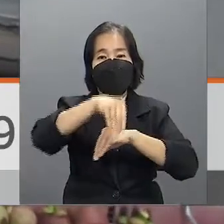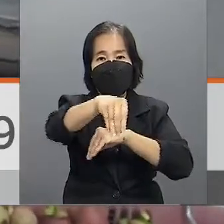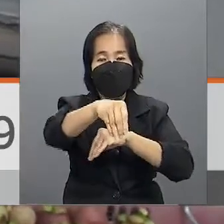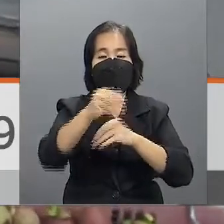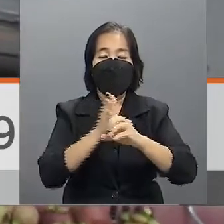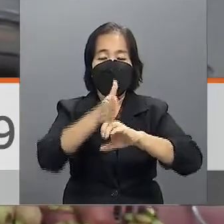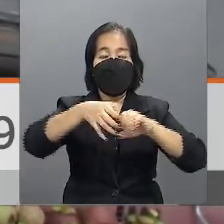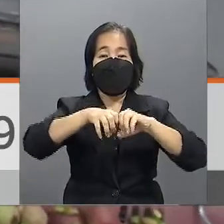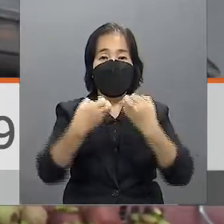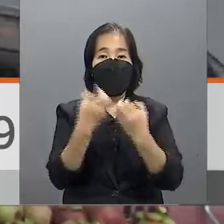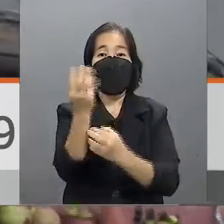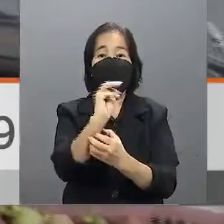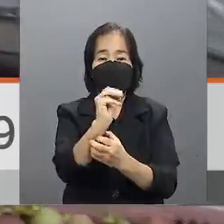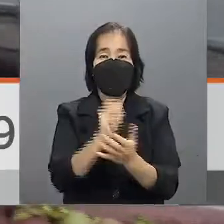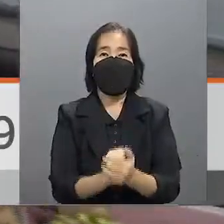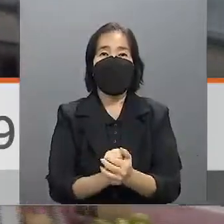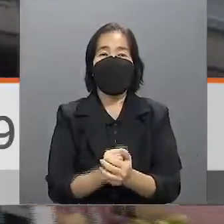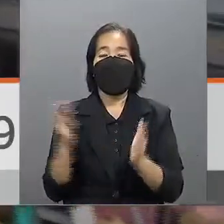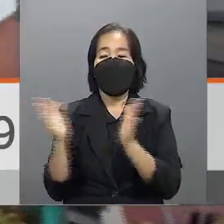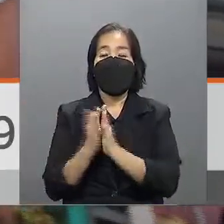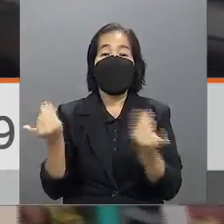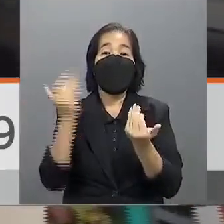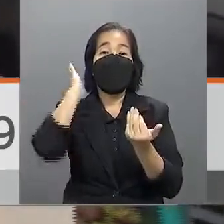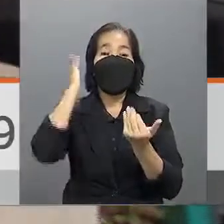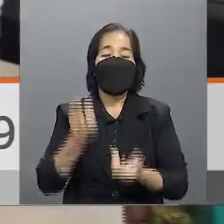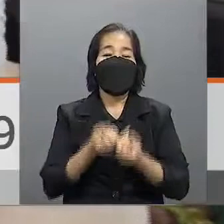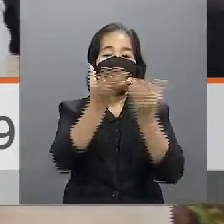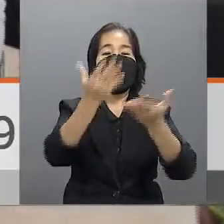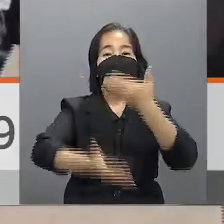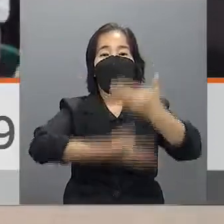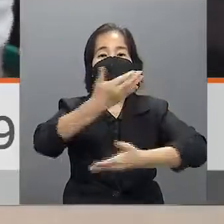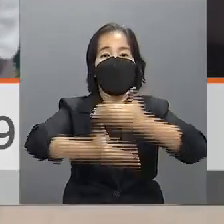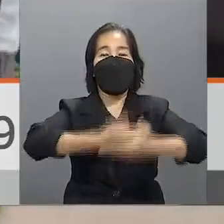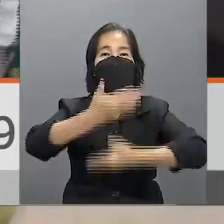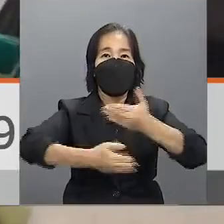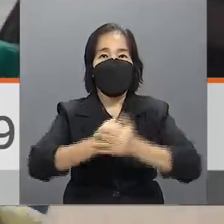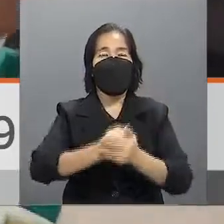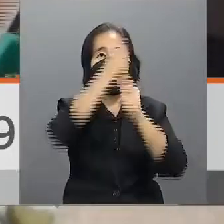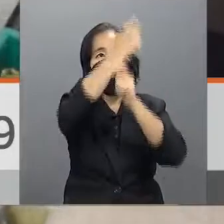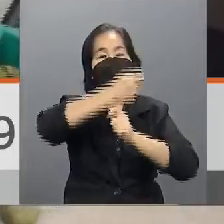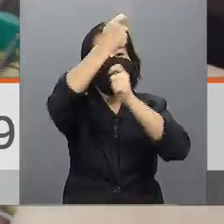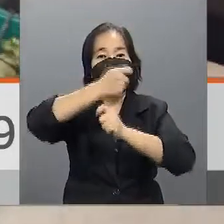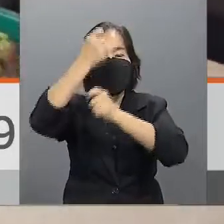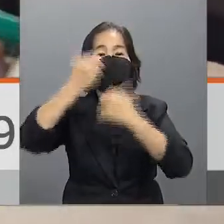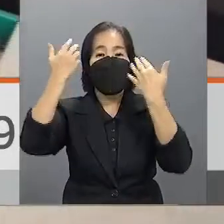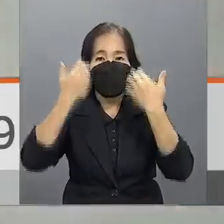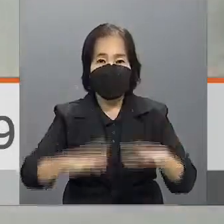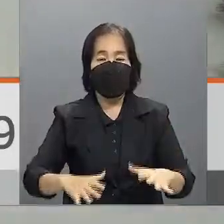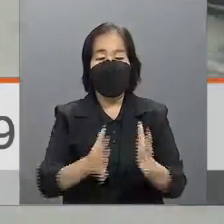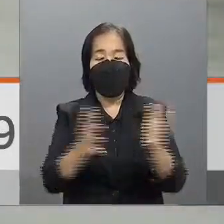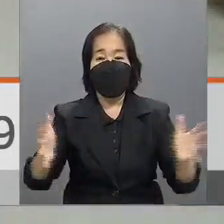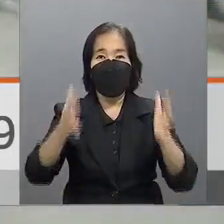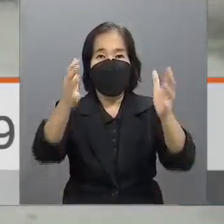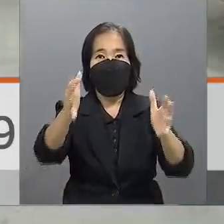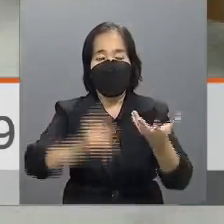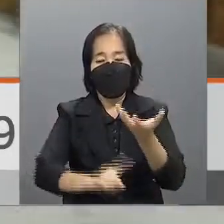ขายหลังโทรเช็คราคาระหว่างรอคนงานเก็บมังคุดภายในสวนบรรจุใส่ลังเฉลี่ยลังละ25กิโลกรั